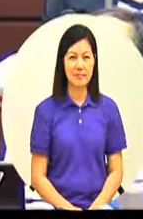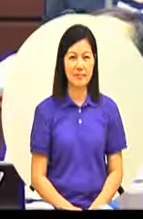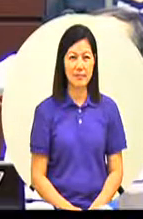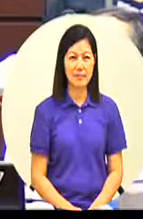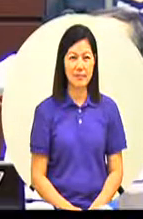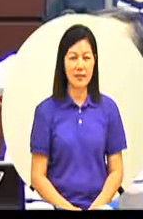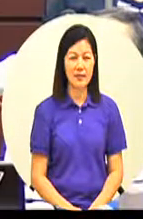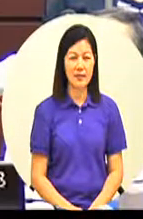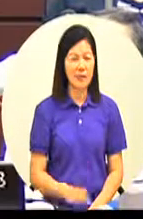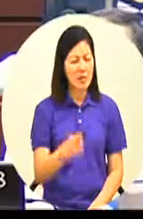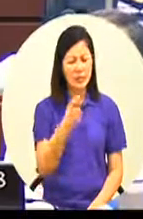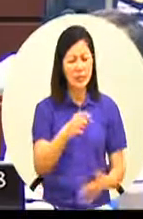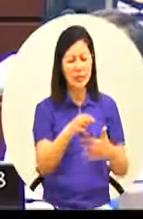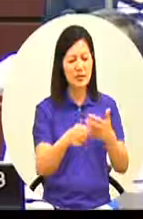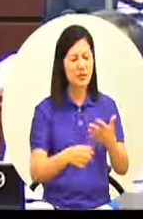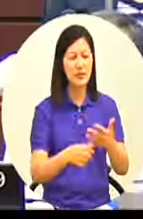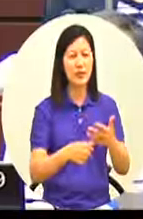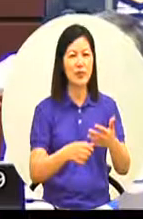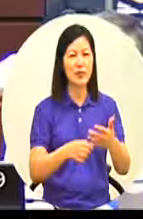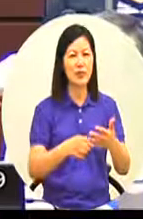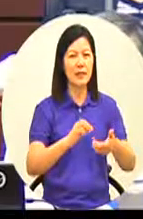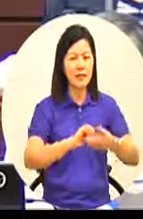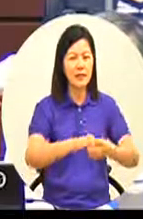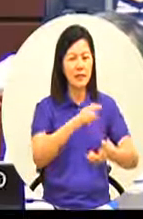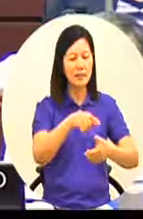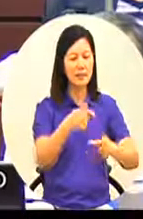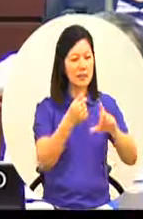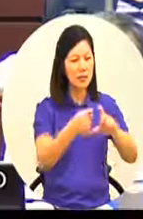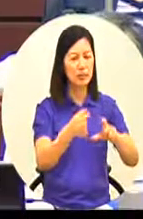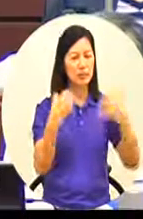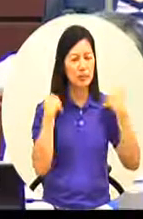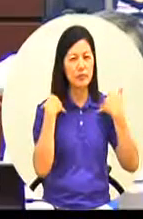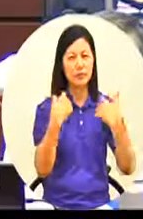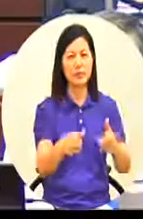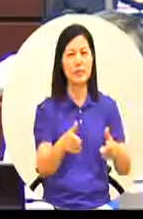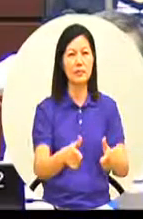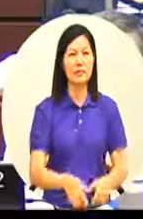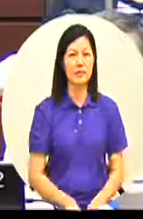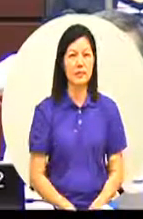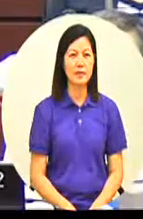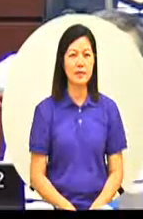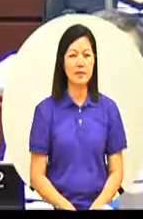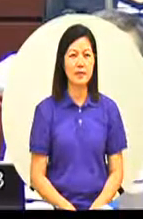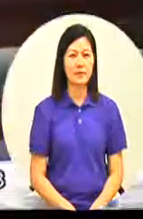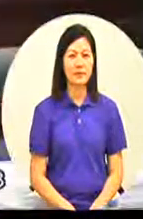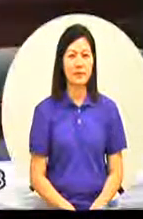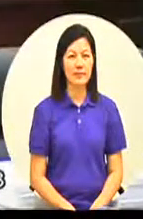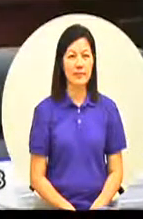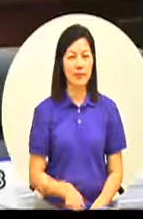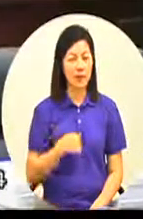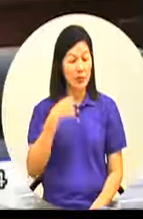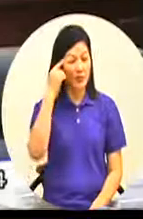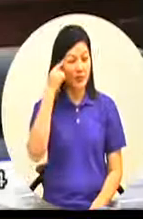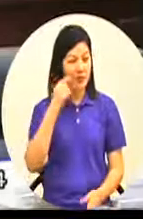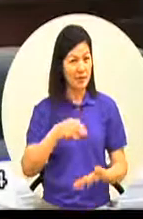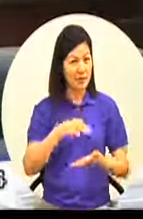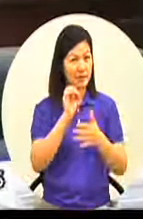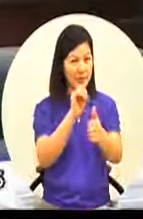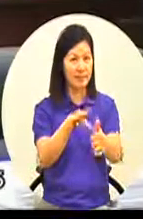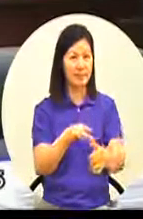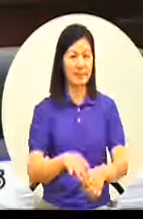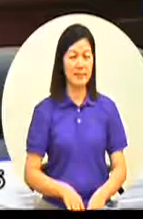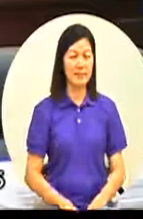不是归责于那个区的责任，哎。 是啊， 的确是这样。 所以主委，我是觉得建议说，如果真的